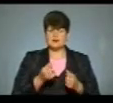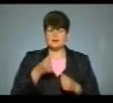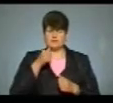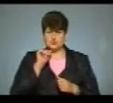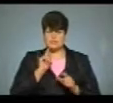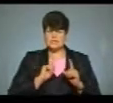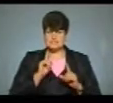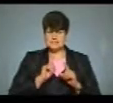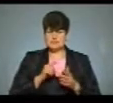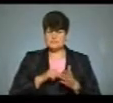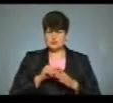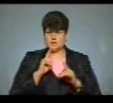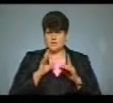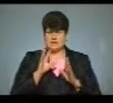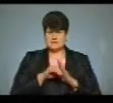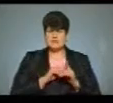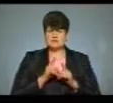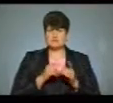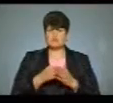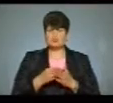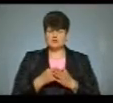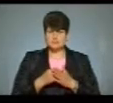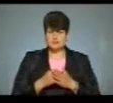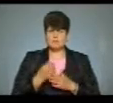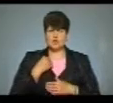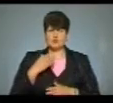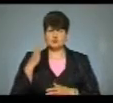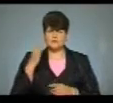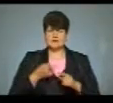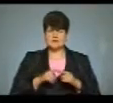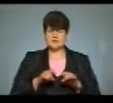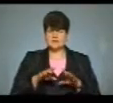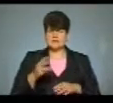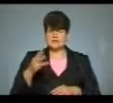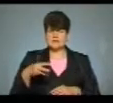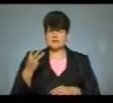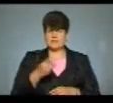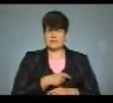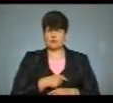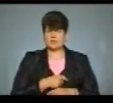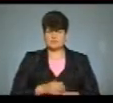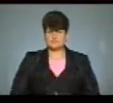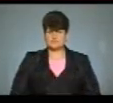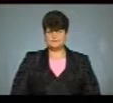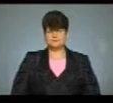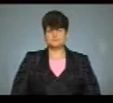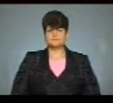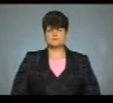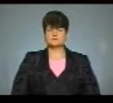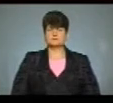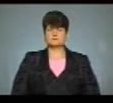на сесії міської ради і внесли зміни до бюджету. Проголосували за таке рішення 33 депутати.